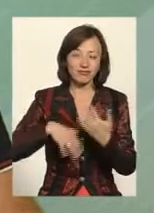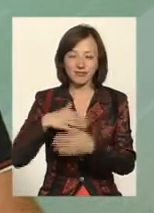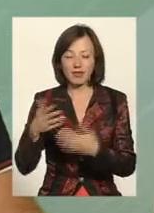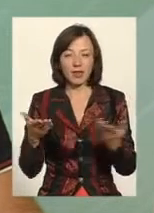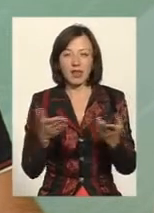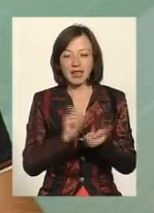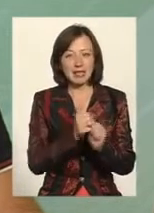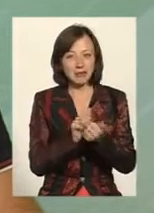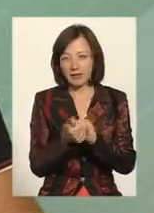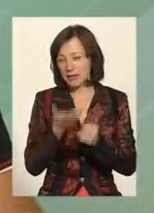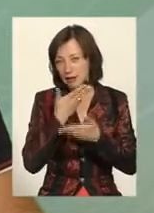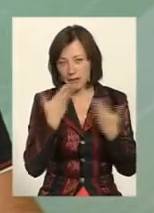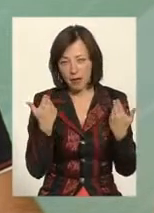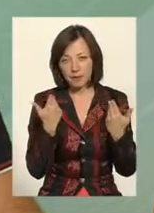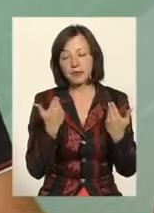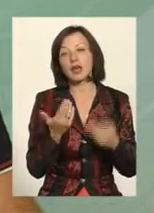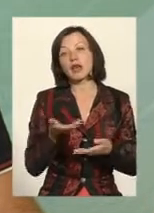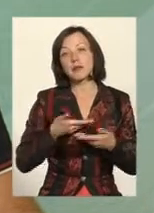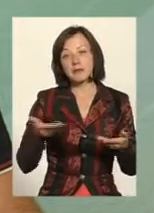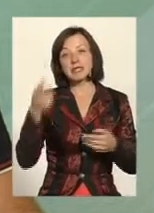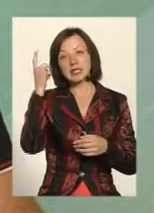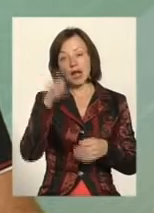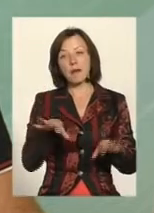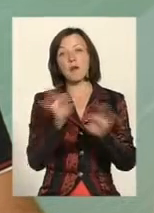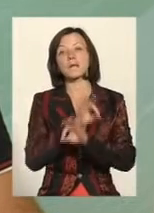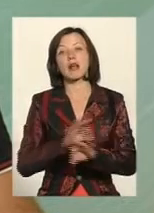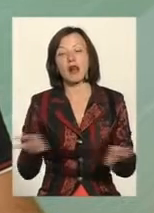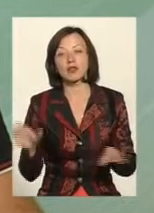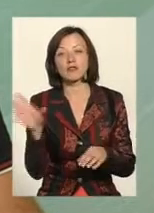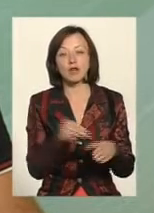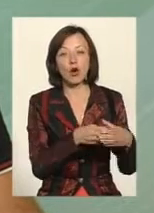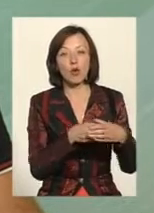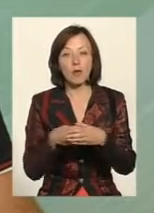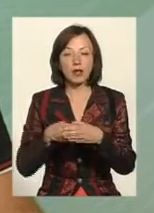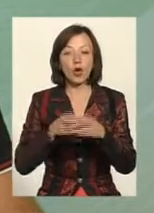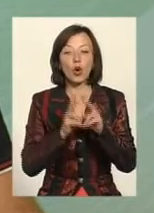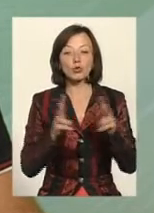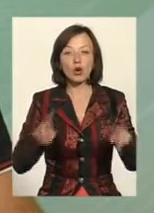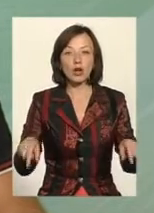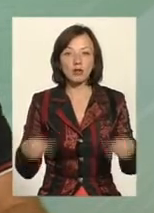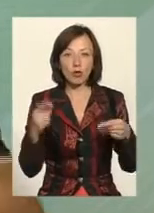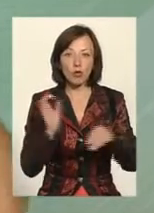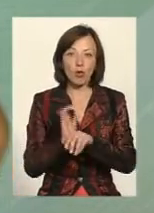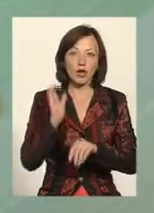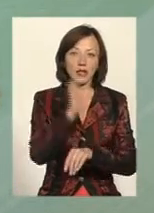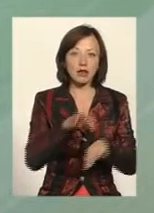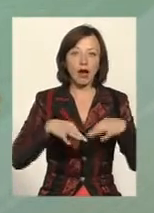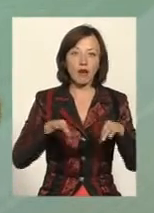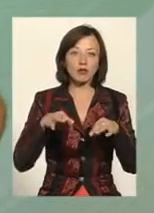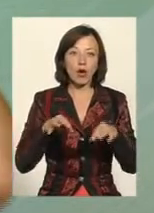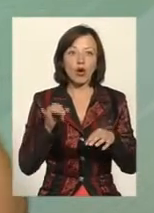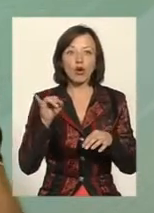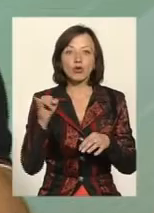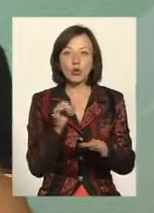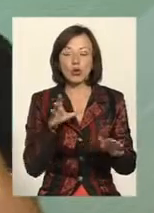керівник у нас не змінився. Хоча ми знаємо прекрасно, і вся громада знає, хто організовував поїздки на антимайдани, хто заганяв людей